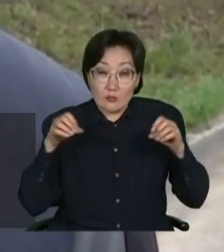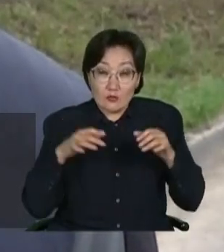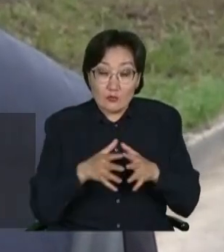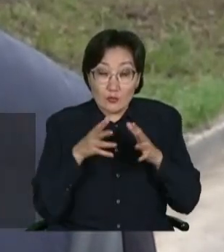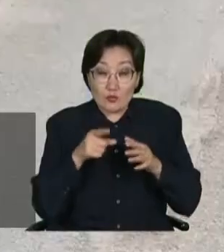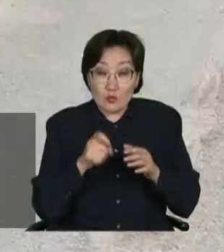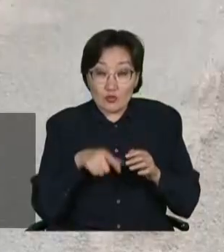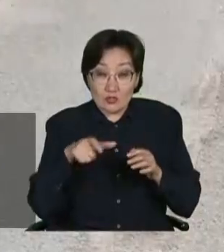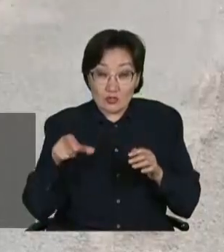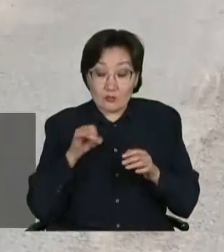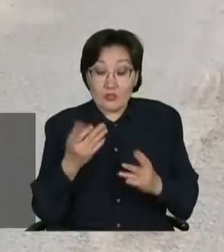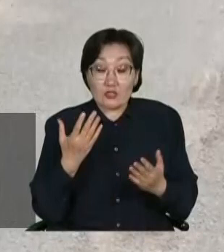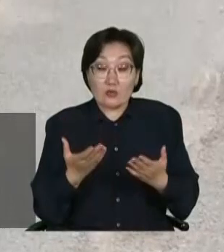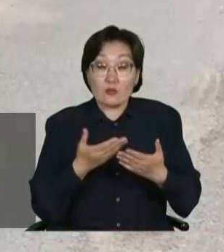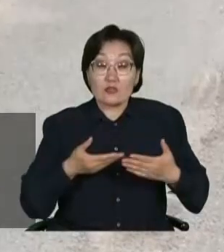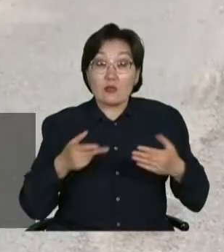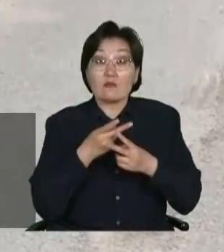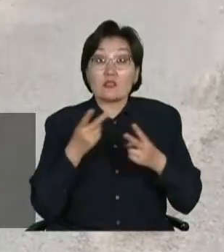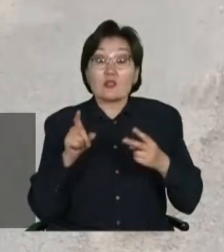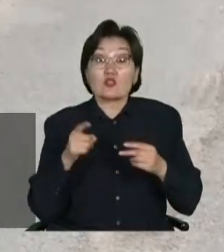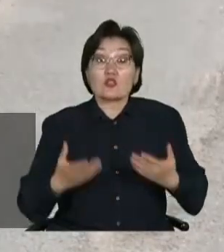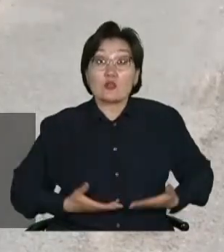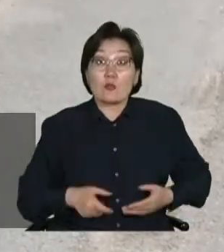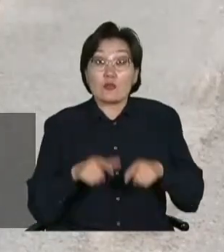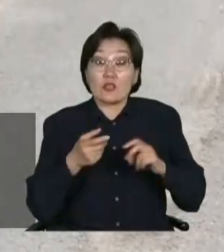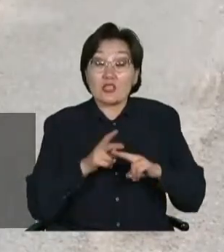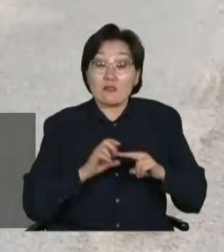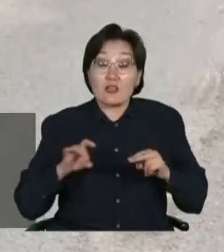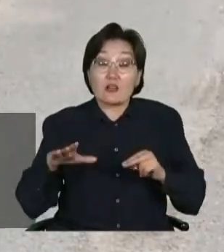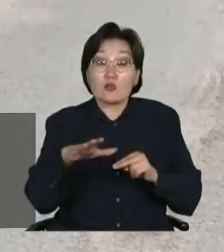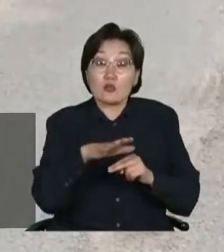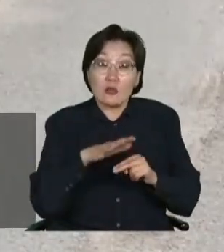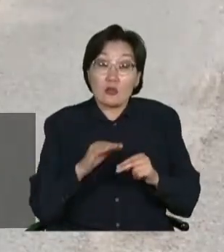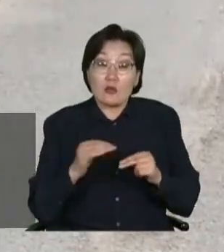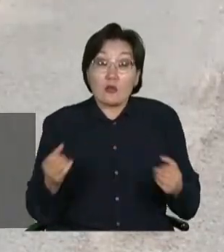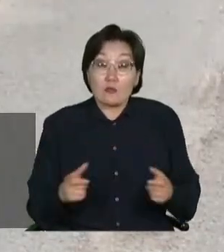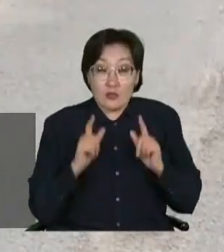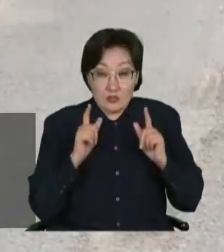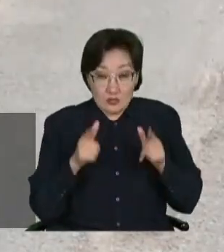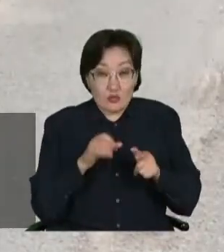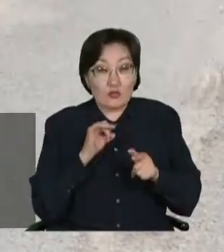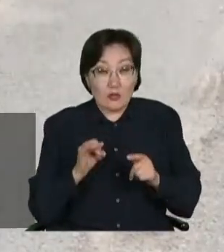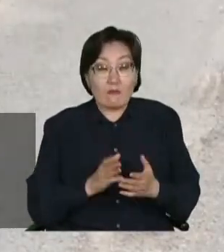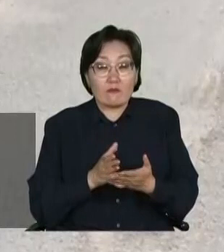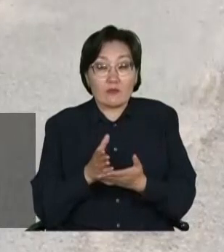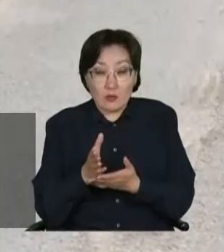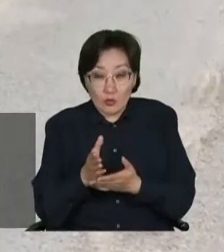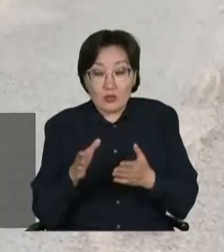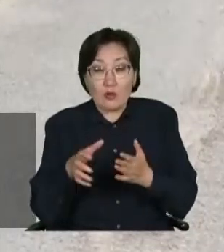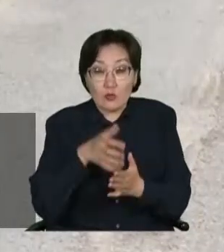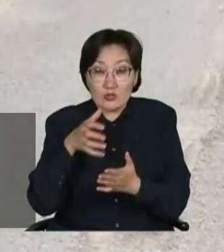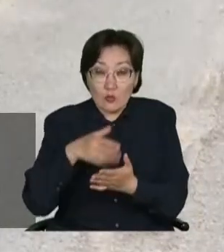100 человек. И сейчас мы видим то, что жители данного района поддерживают нас и выходят. То есть